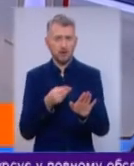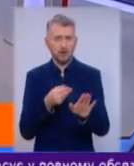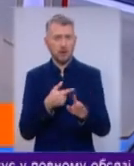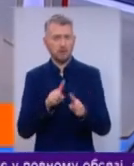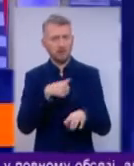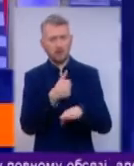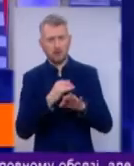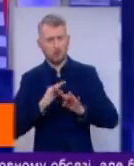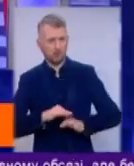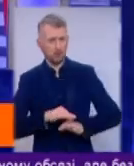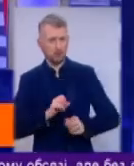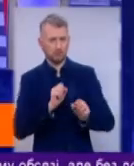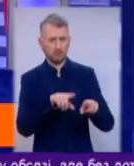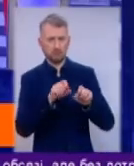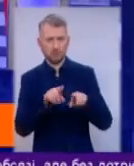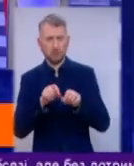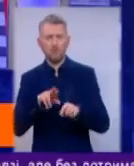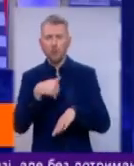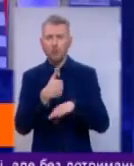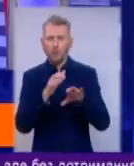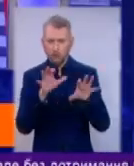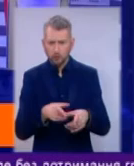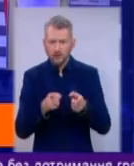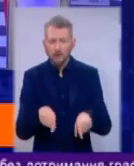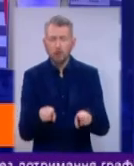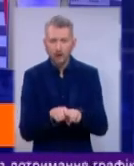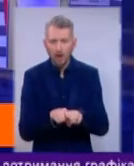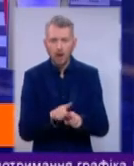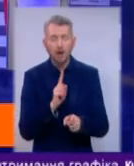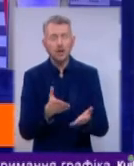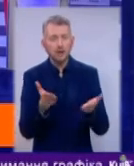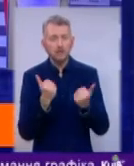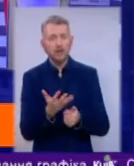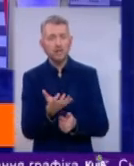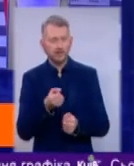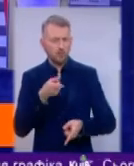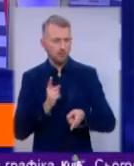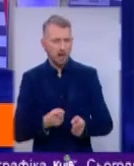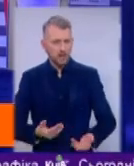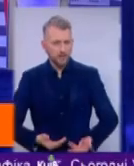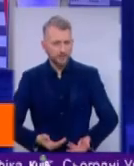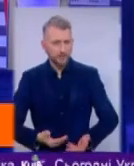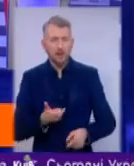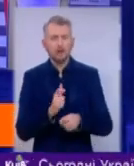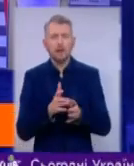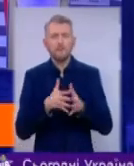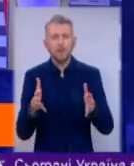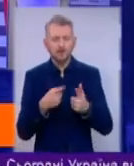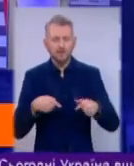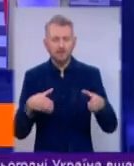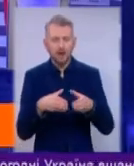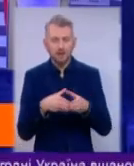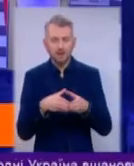Генеральна прокуратура. І воно ніби по Конституції десь тісно так. Але давайте візьмемо реалії. Найбільша фракція в